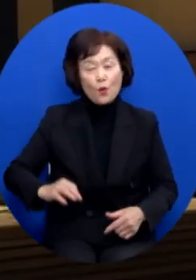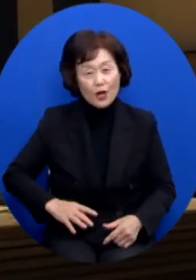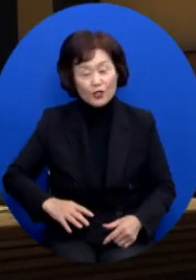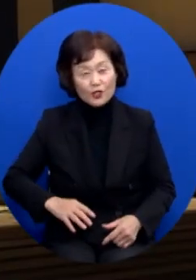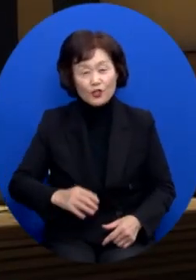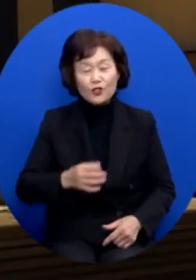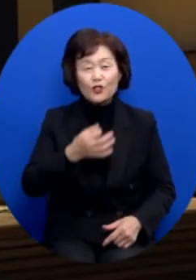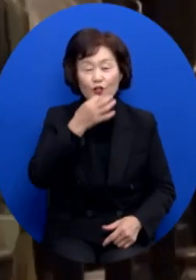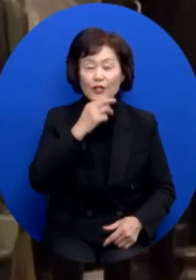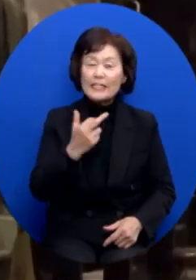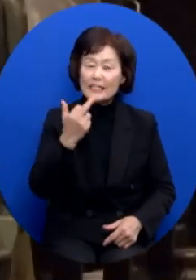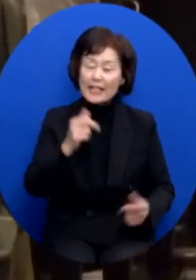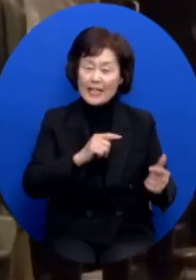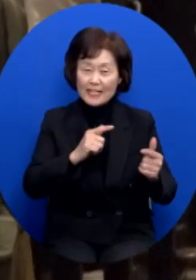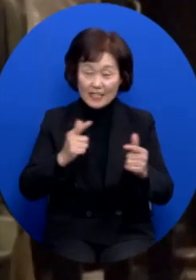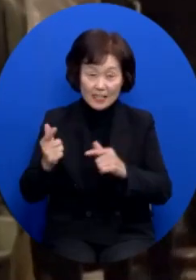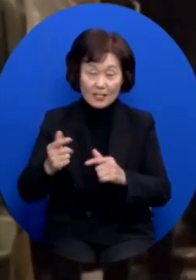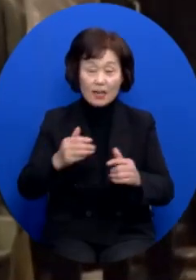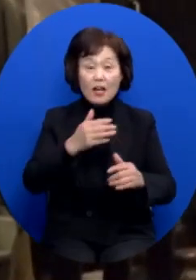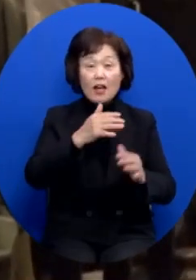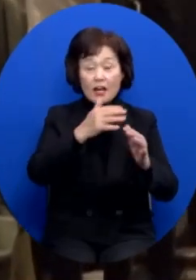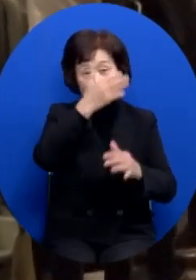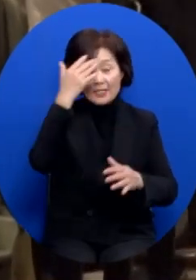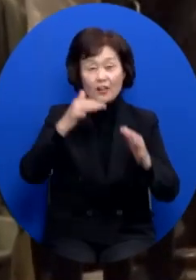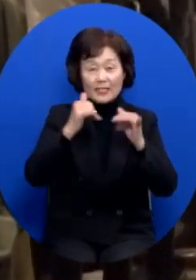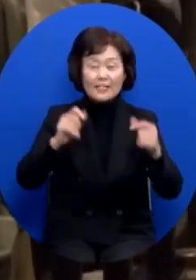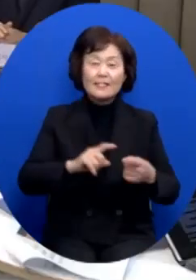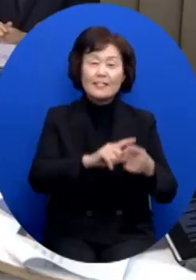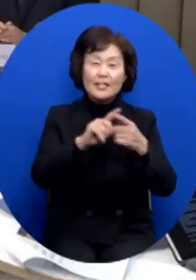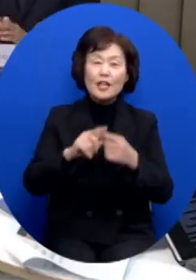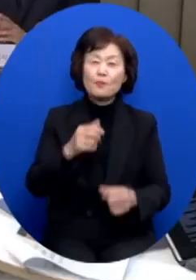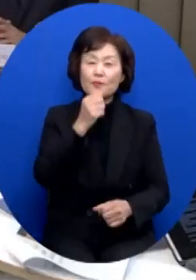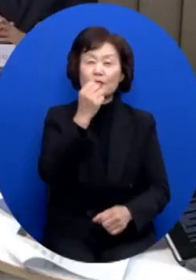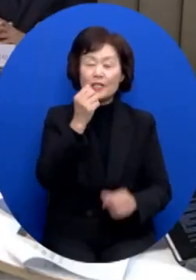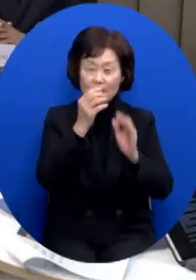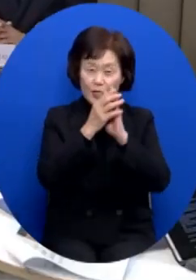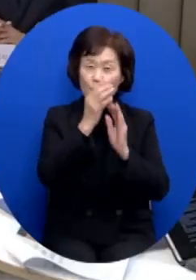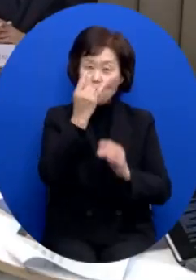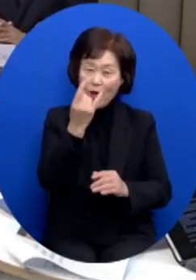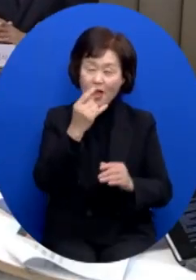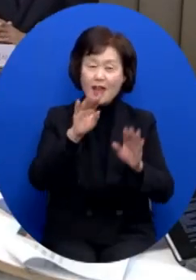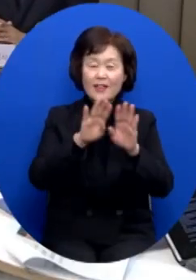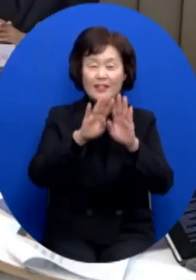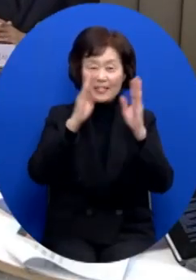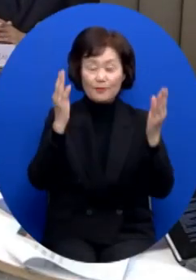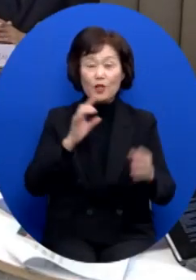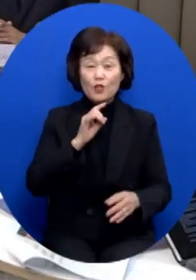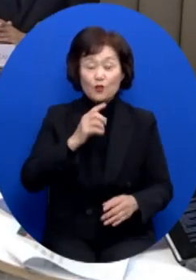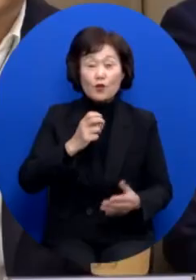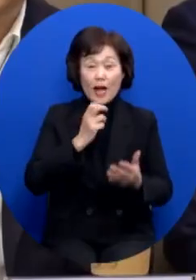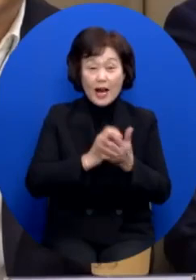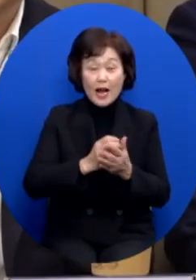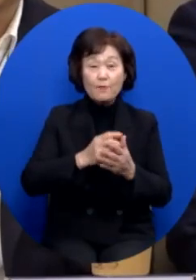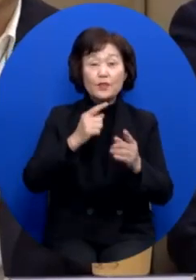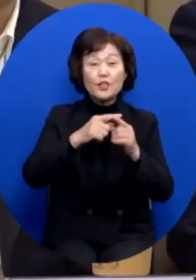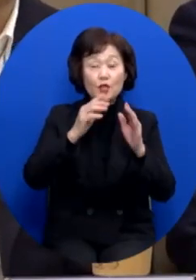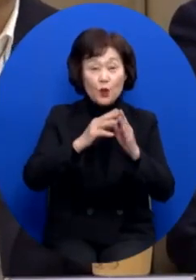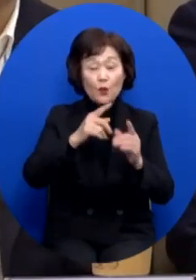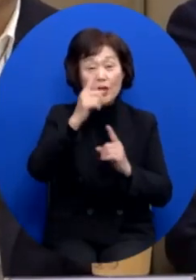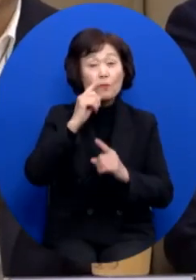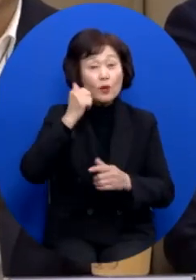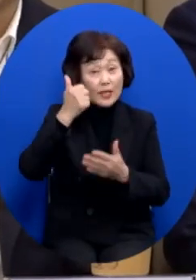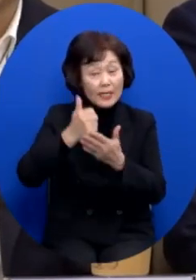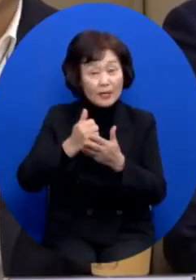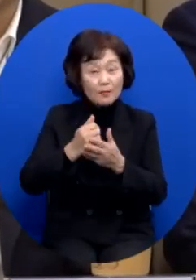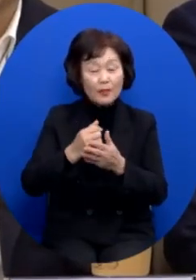찾아 나라와 민족을 위한 청년연합기도회를 진행했습니다. 준비위원장인 중앙감리교회 이형노 목사는 호주